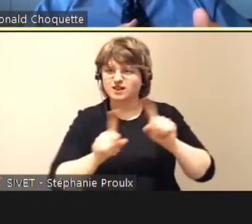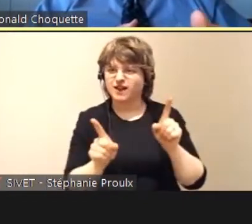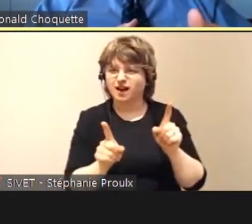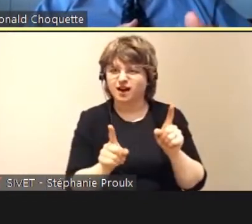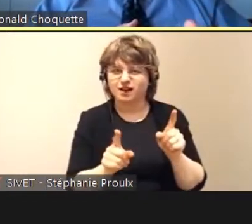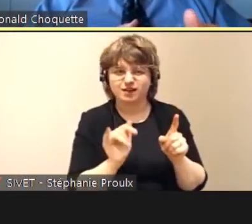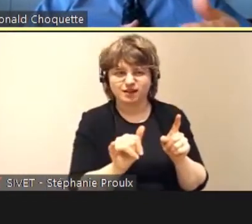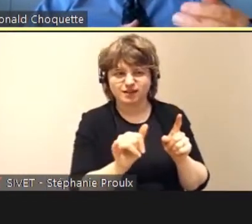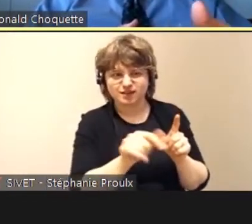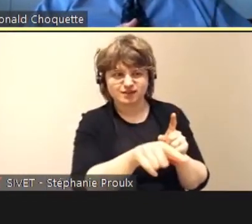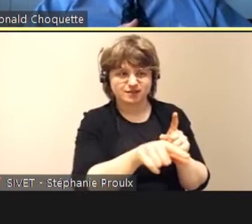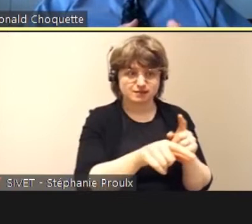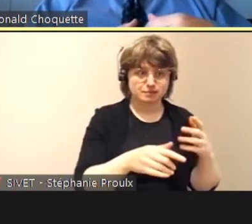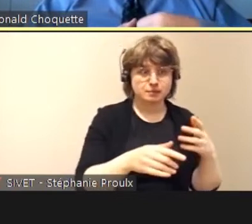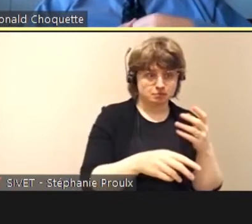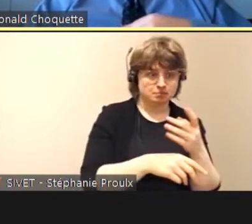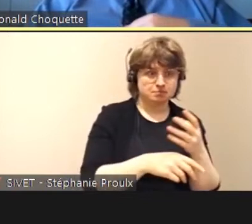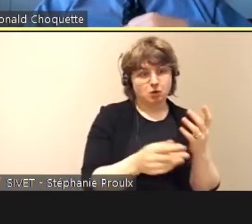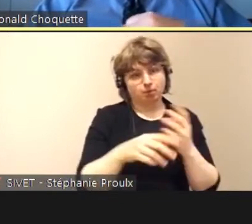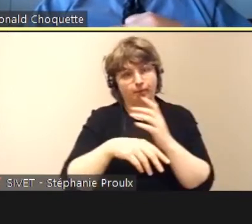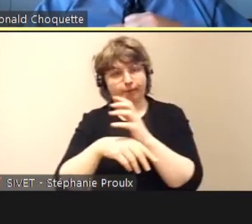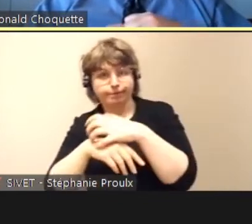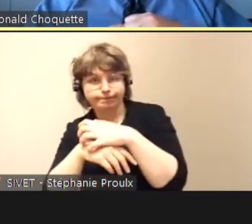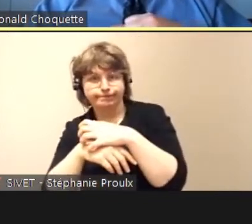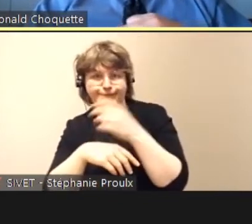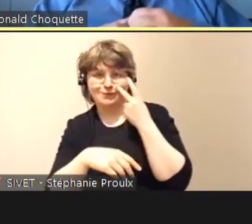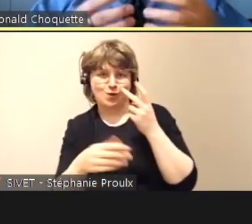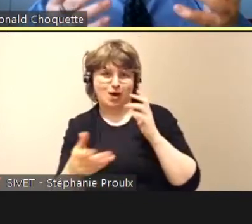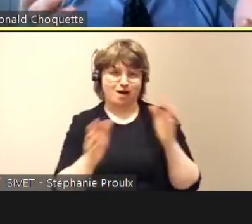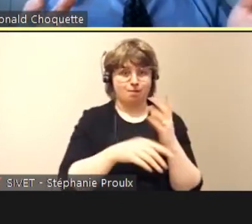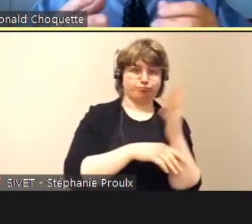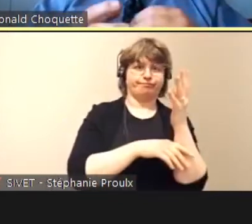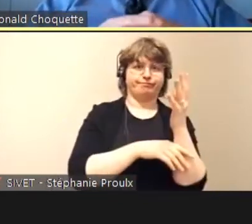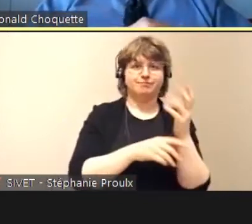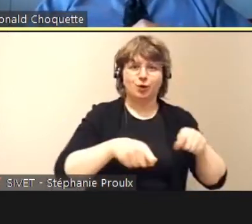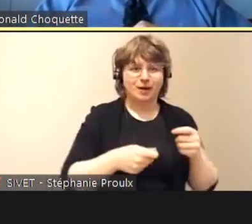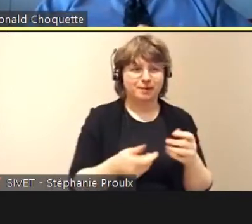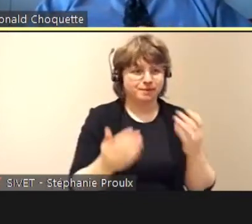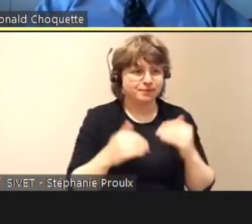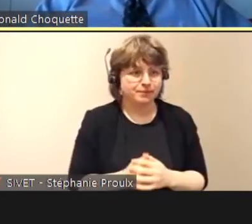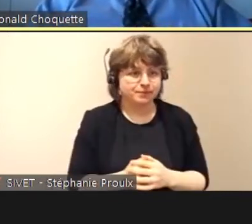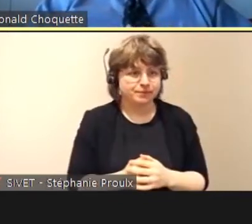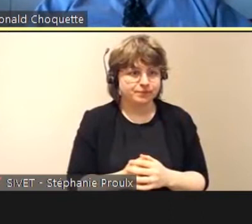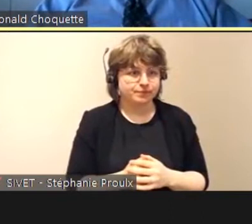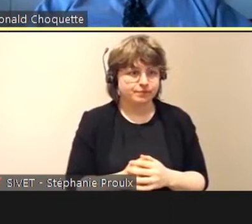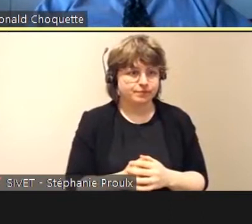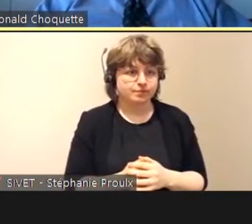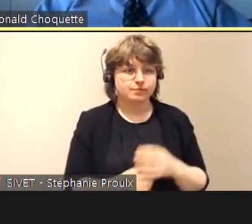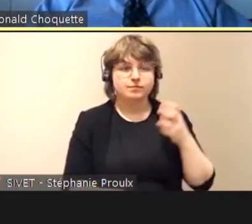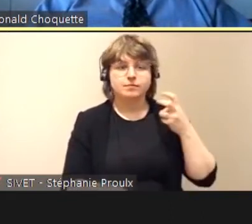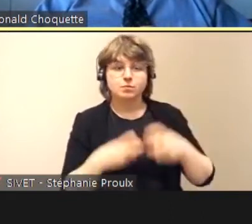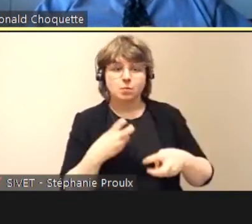des cellules ciliées endommagées. OK? Ce qu'il faut savoir, c'est qu'un problème